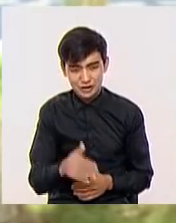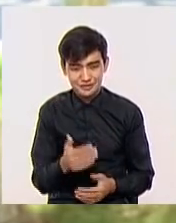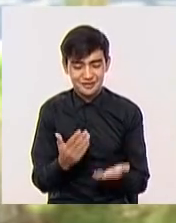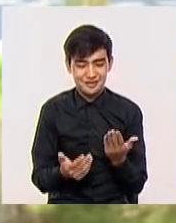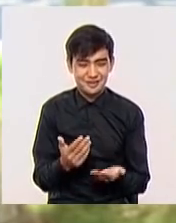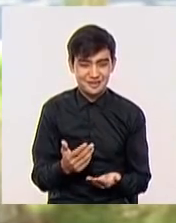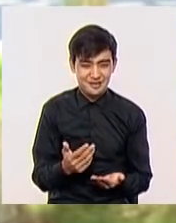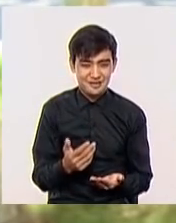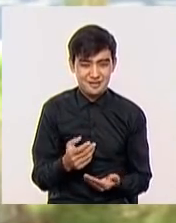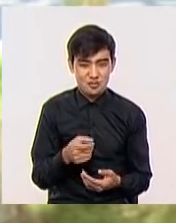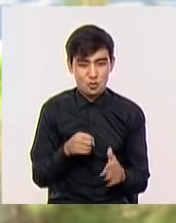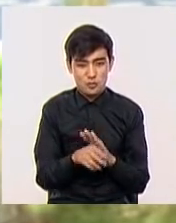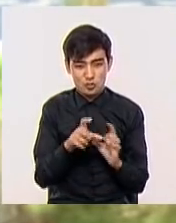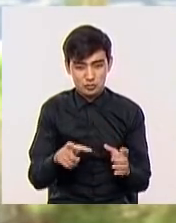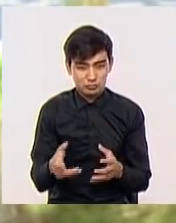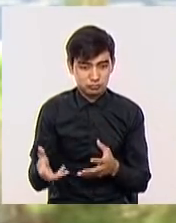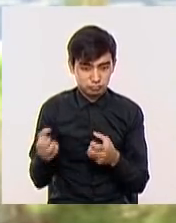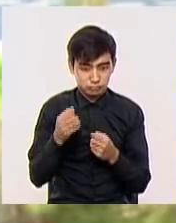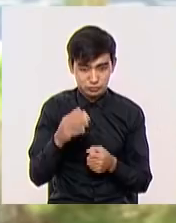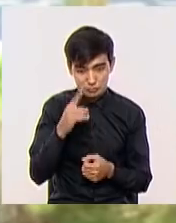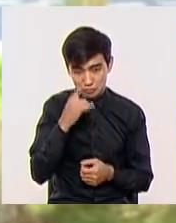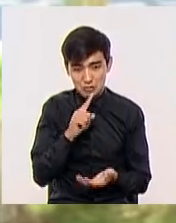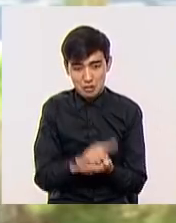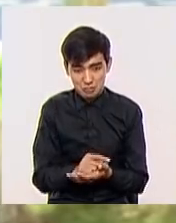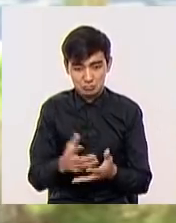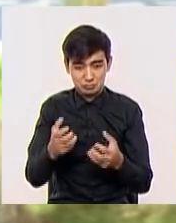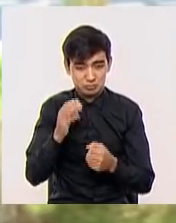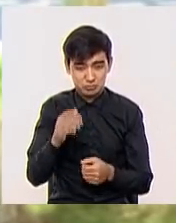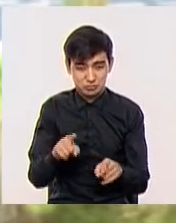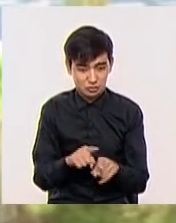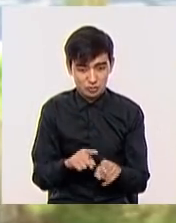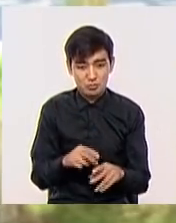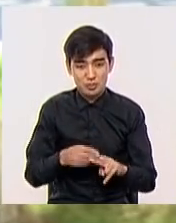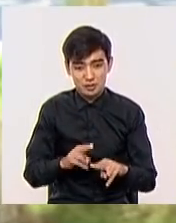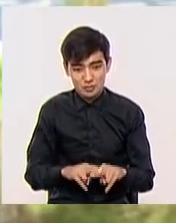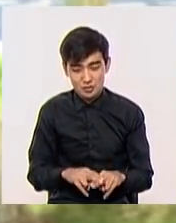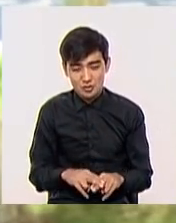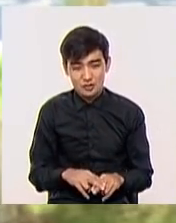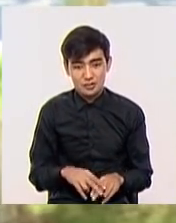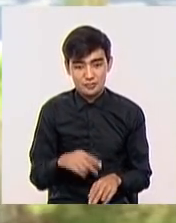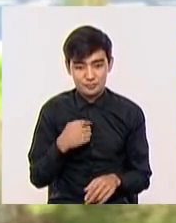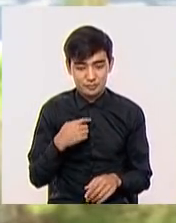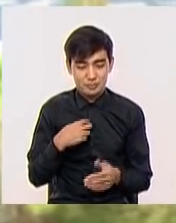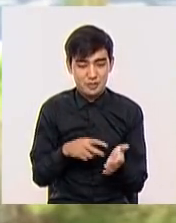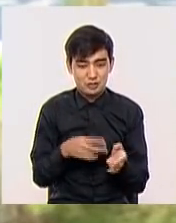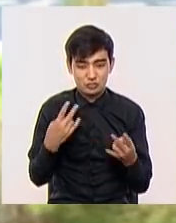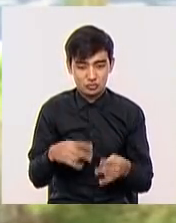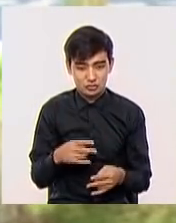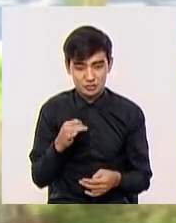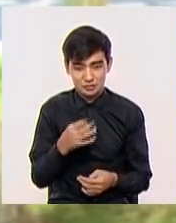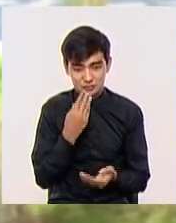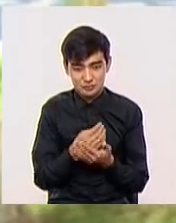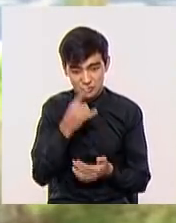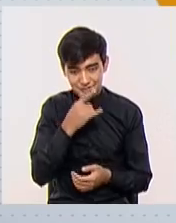100 мың жаңағы босқындарды қабылдайсың десе, Қазақстан міндетті түрде қабылдайды. Сондықтан біз олардан қорықпауымыз керек,